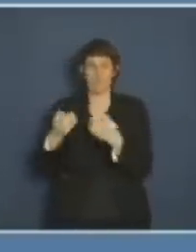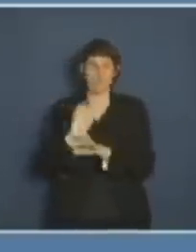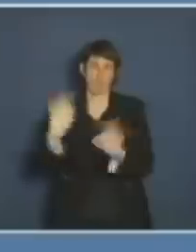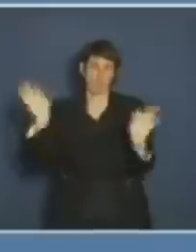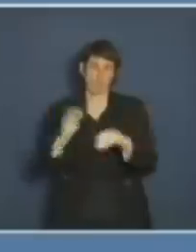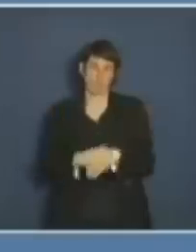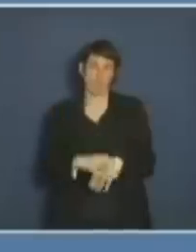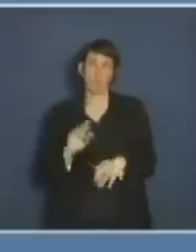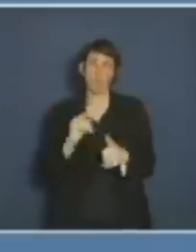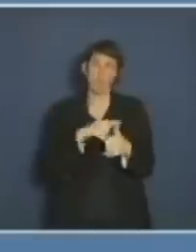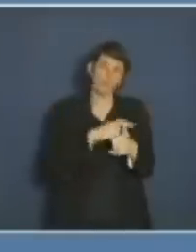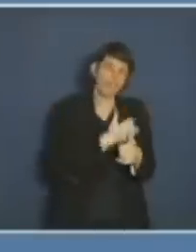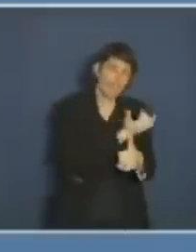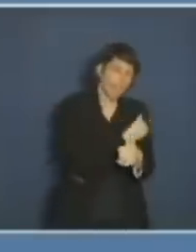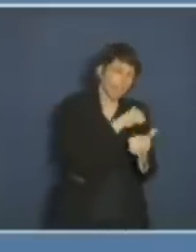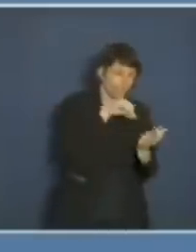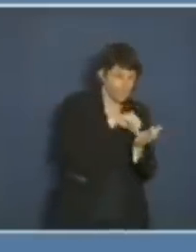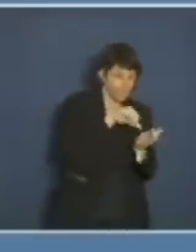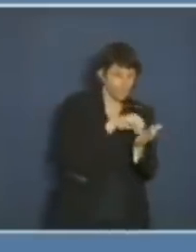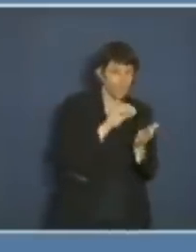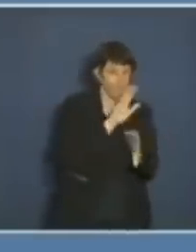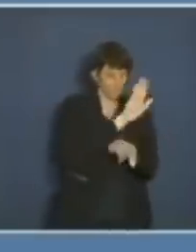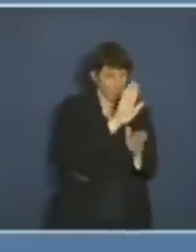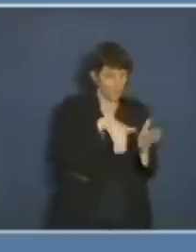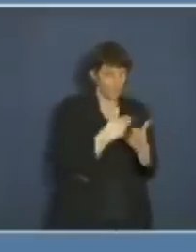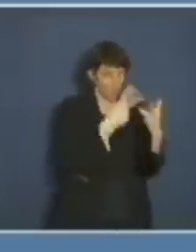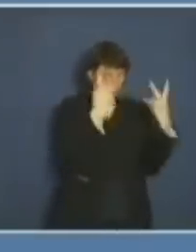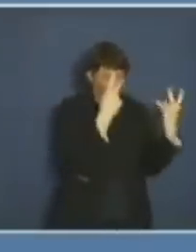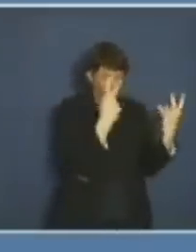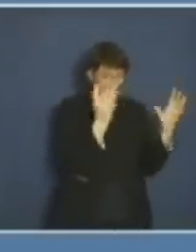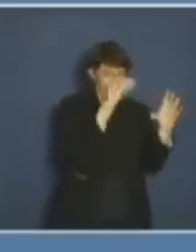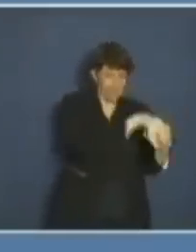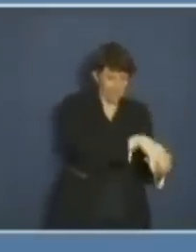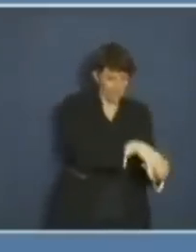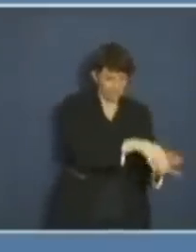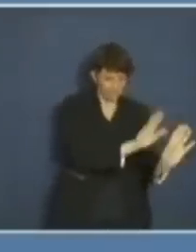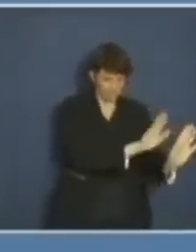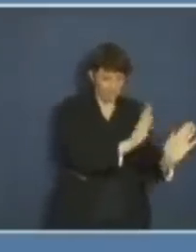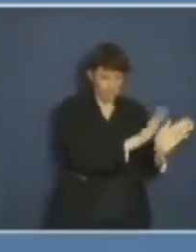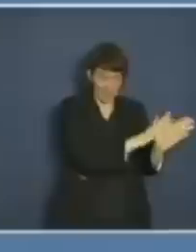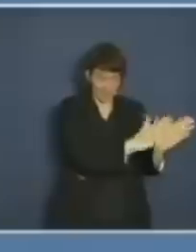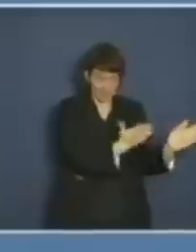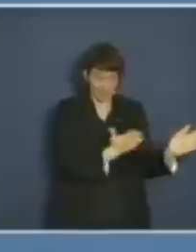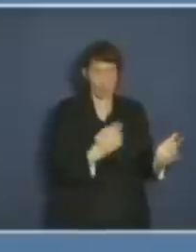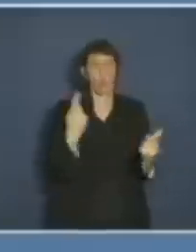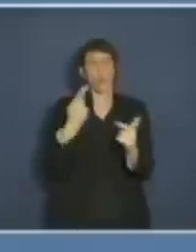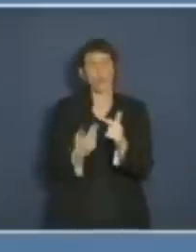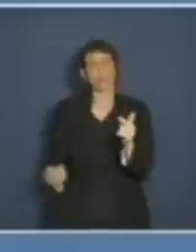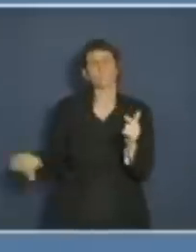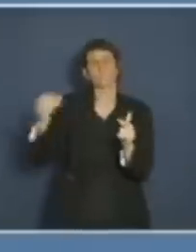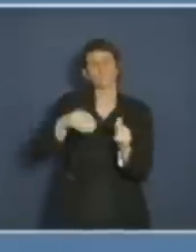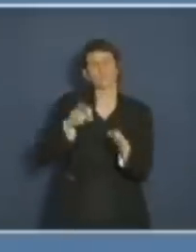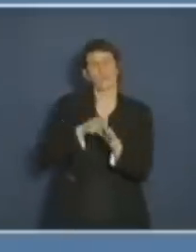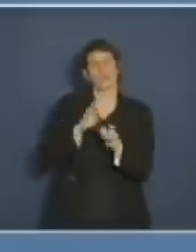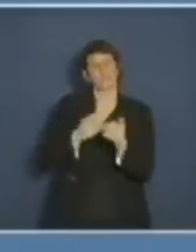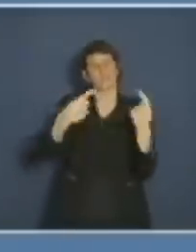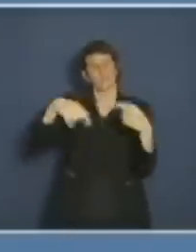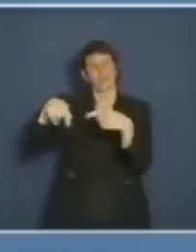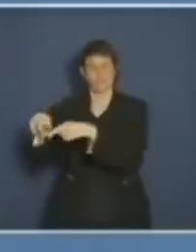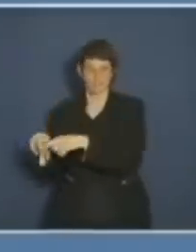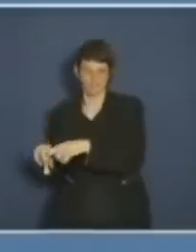die Impfzentren mit ihrer wichtigen Aufgabe geben soll, als auch die niedergelassenen